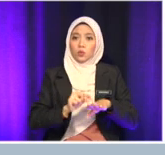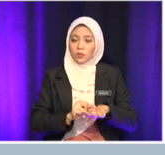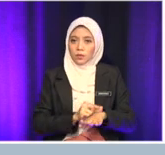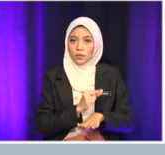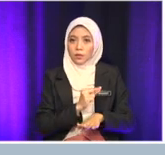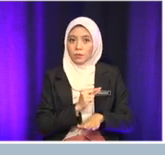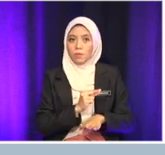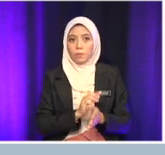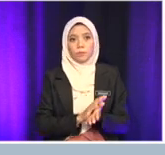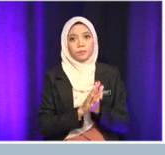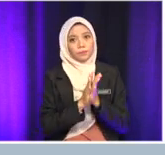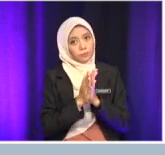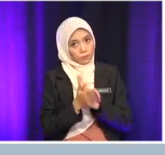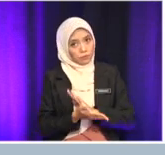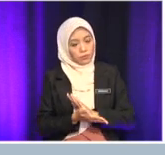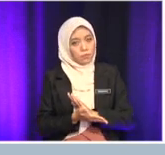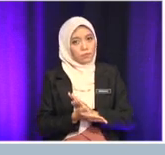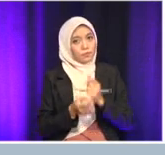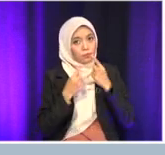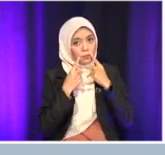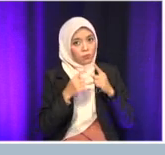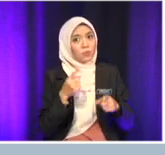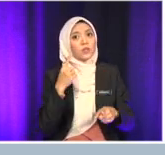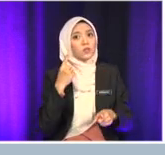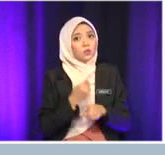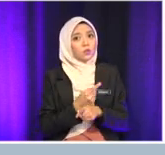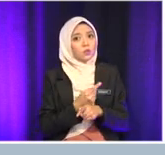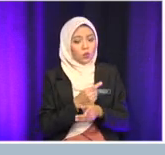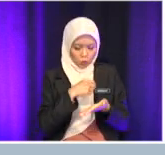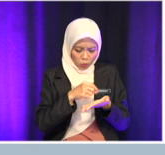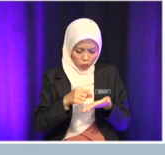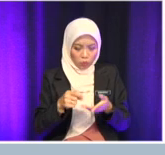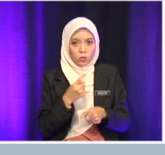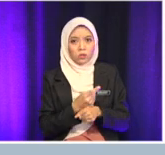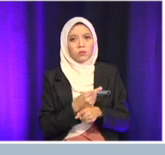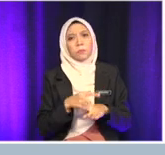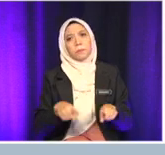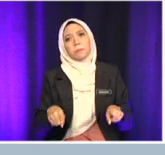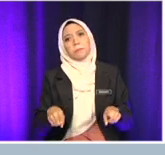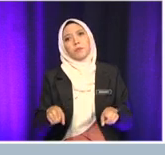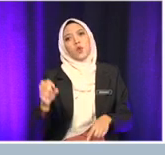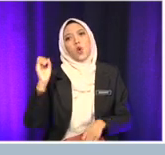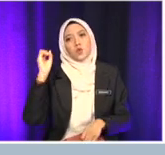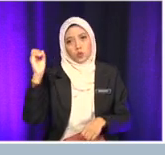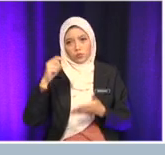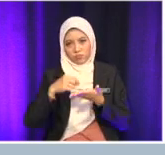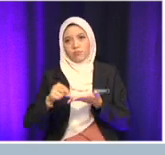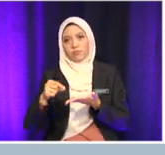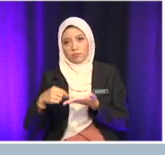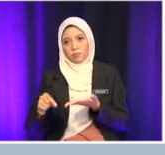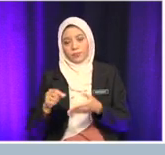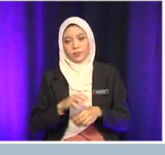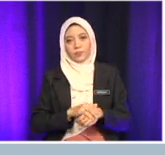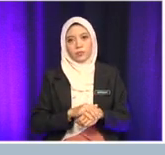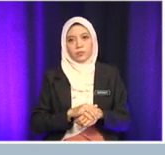maka walaupun jawaban betul Jalan kerja Matrix betul kosong maka jadi di sini tampil menggunakan